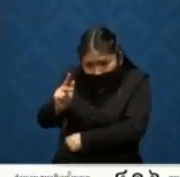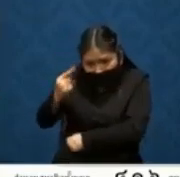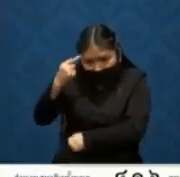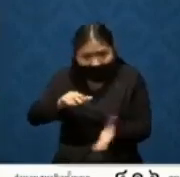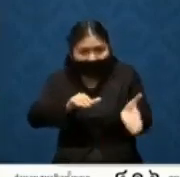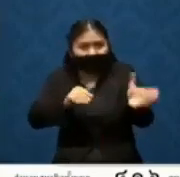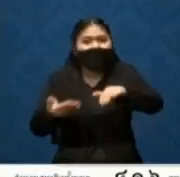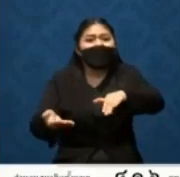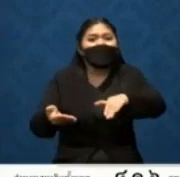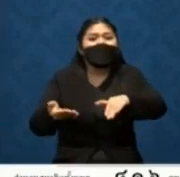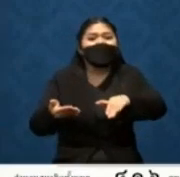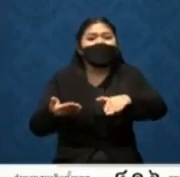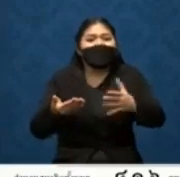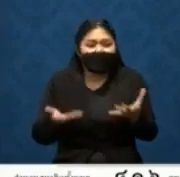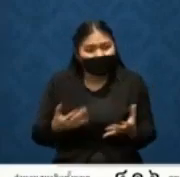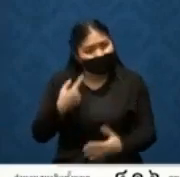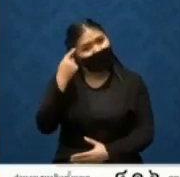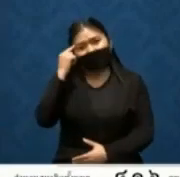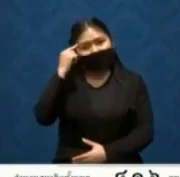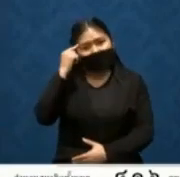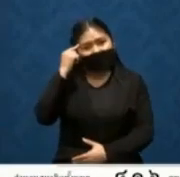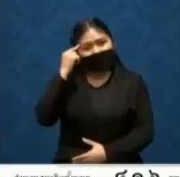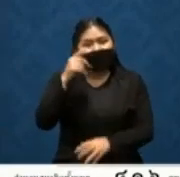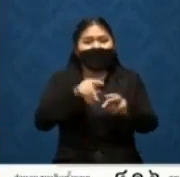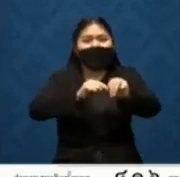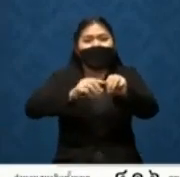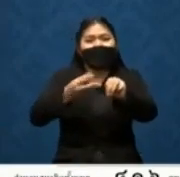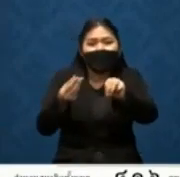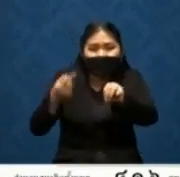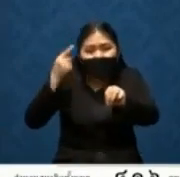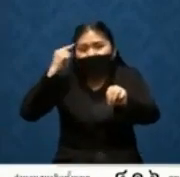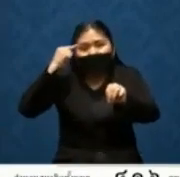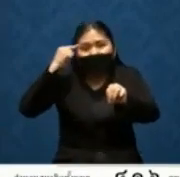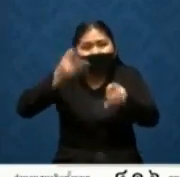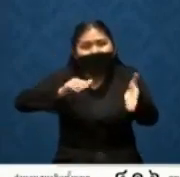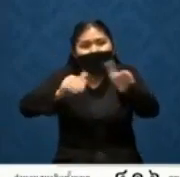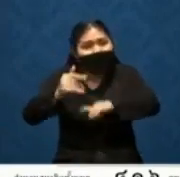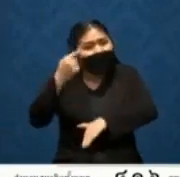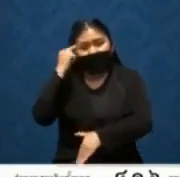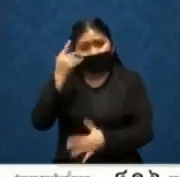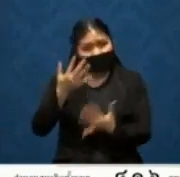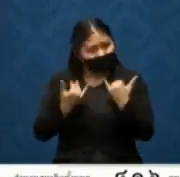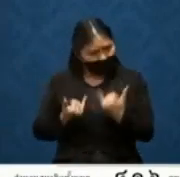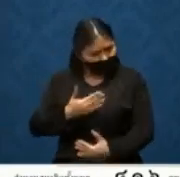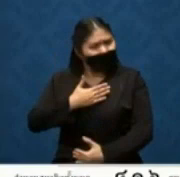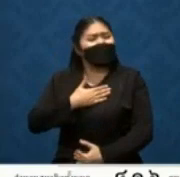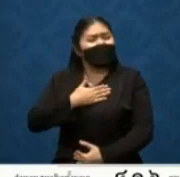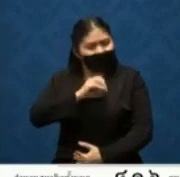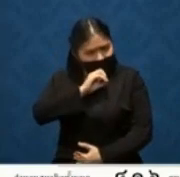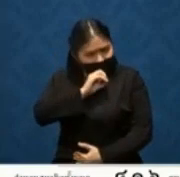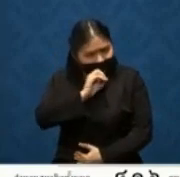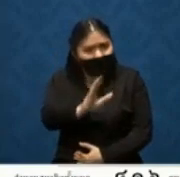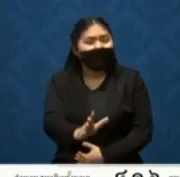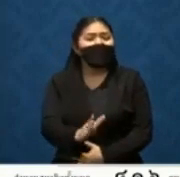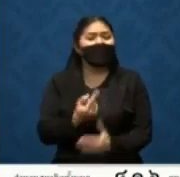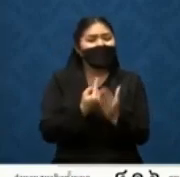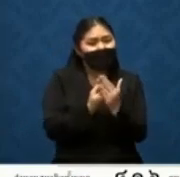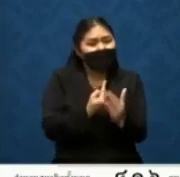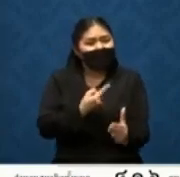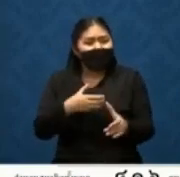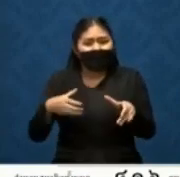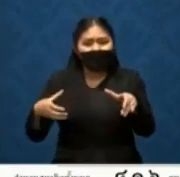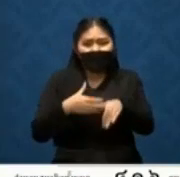สภาผมไม่รู้ว่าอีกกี่มาตราจะร่มแต่วันนี้ขอเป็นปากเป็นเสียงแทนพี่น้องกลุ่มชาติพันธุ์